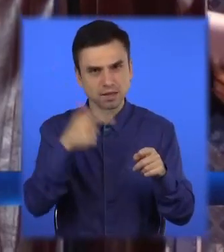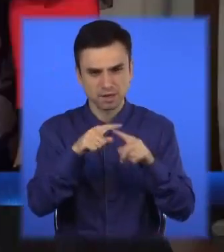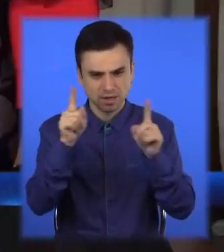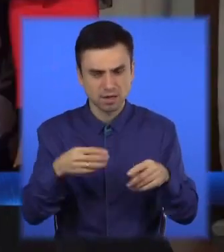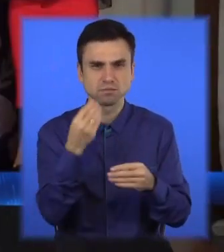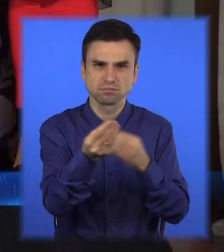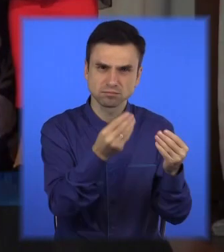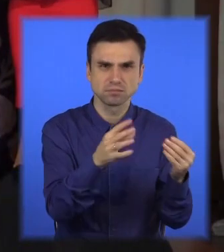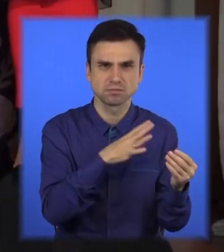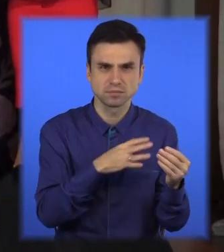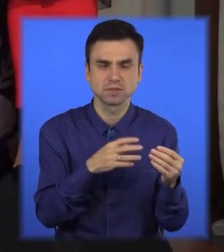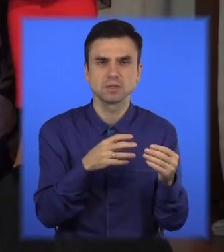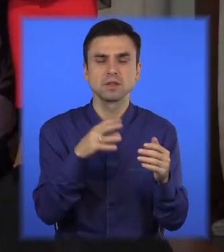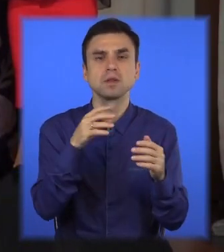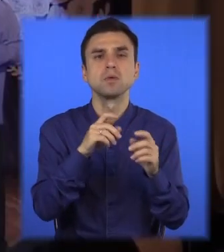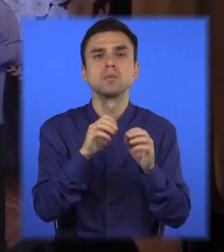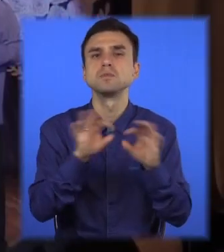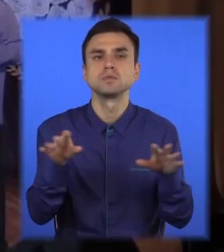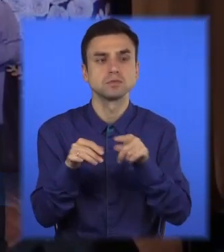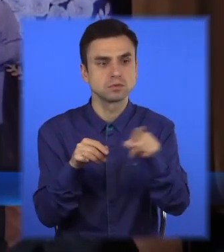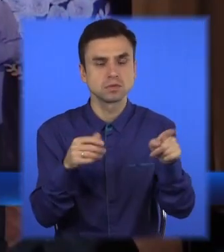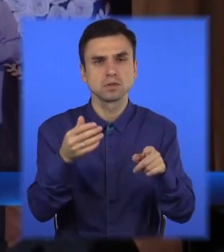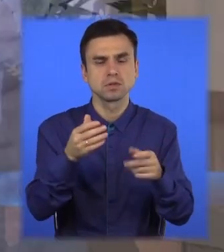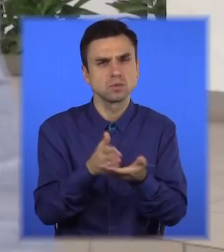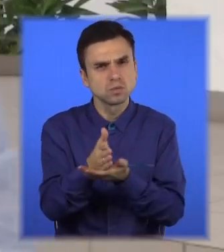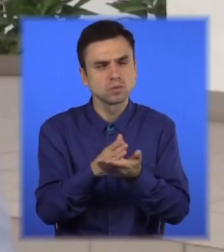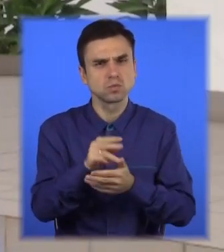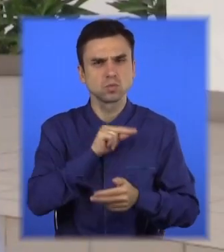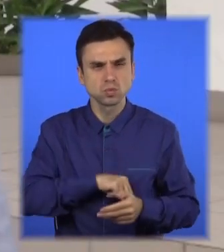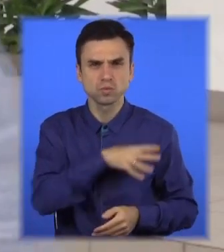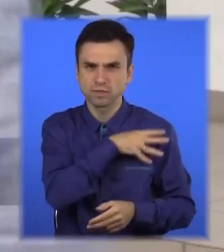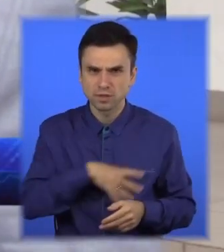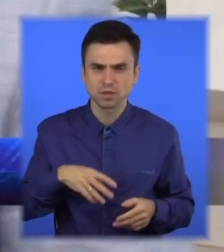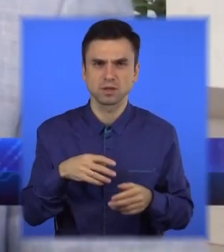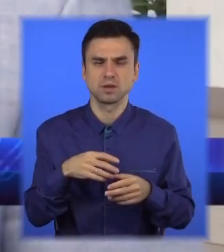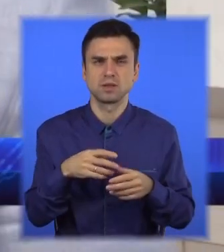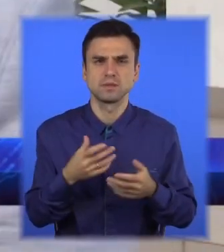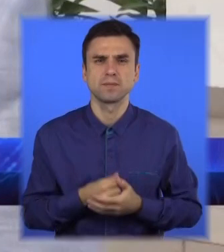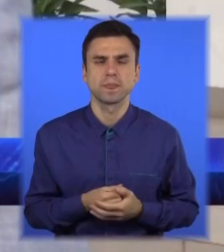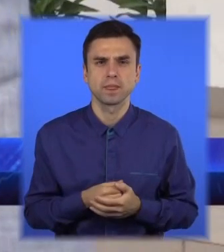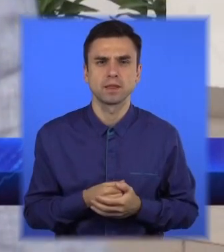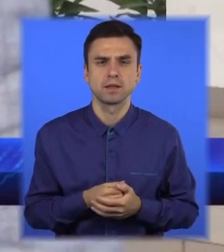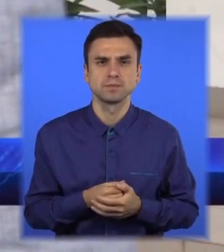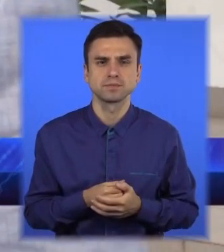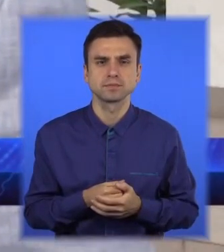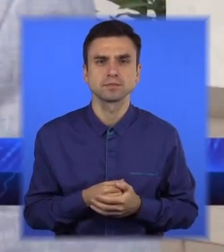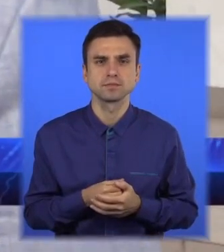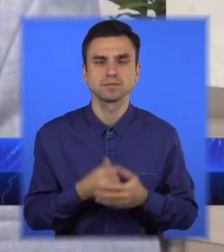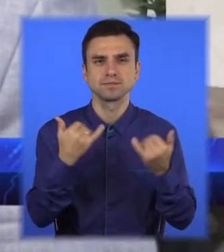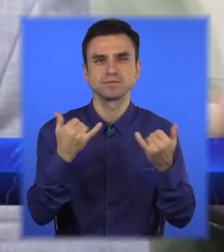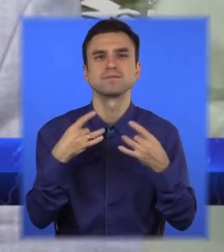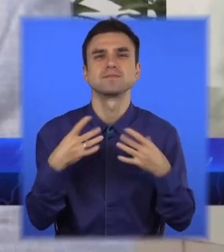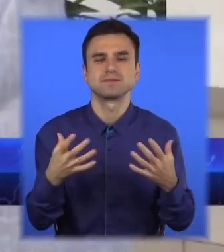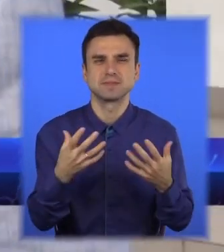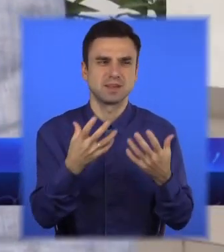роки трудового стажу та наполегливої праці. Сегодня мы отмечаем День ветеранской славы, и вы знаете, иногда хочется назвать его